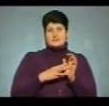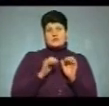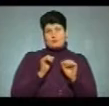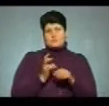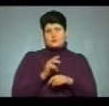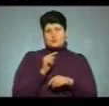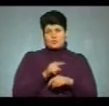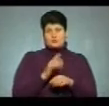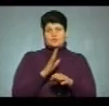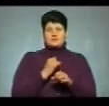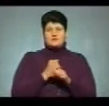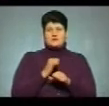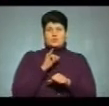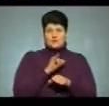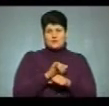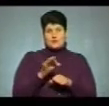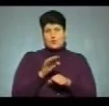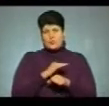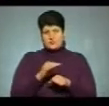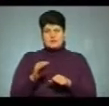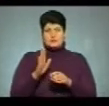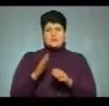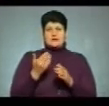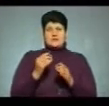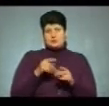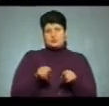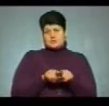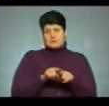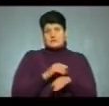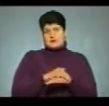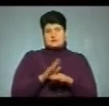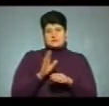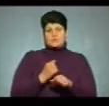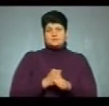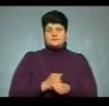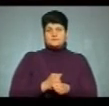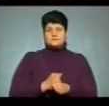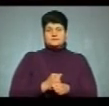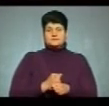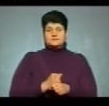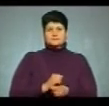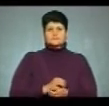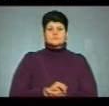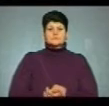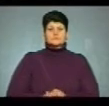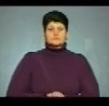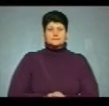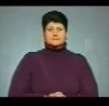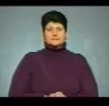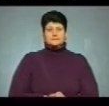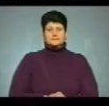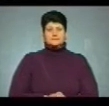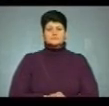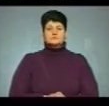до нього і працювати, будуть офіційно в нього працевлаштовані в новій аптеці, яка буде працювати за тією самою адресою. Анастасія Чечко, Оксана Галіяш, Андрій Бодак. Новини.